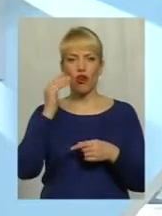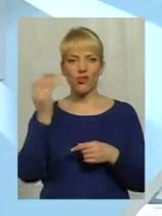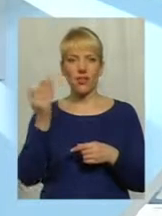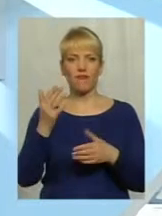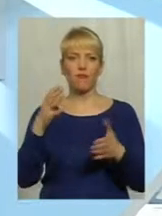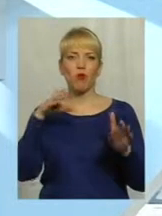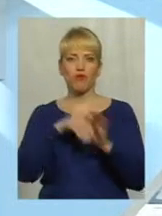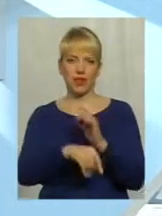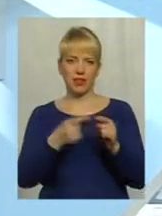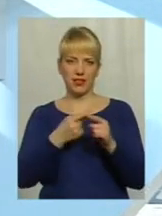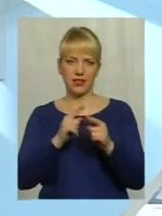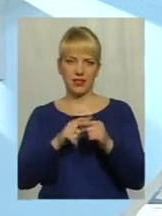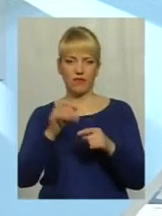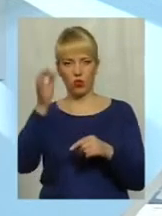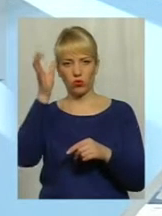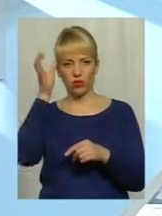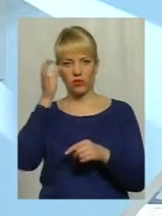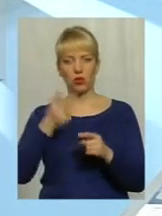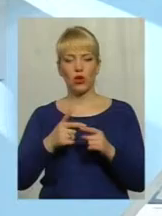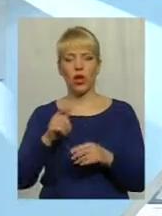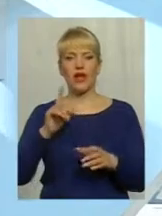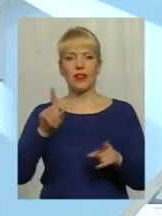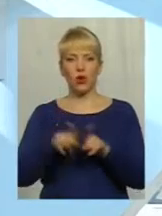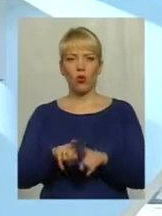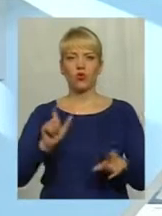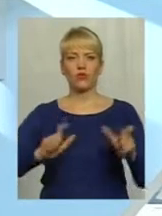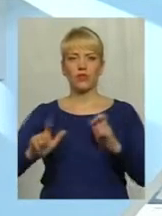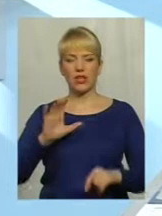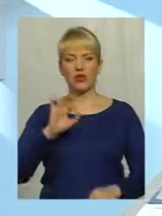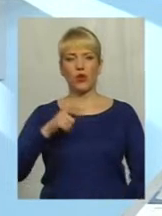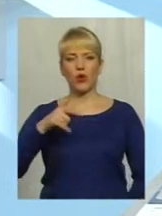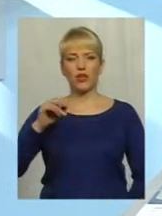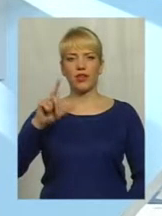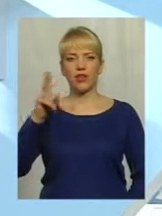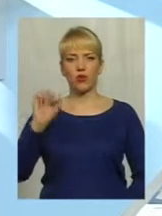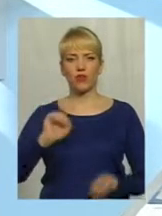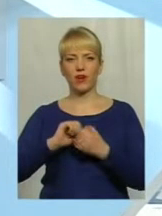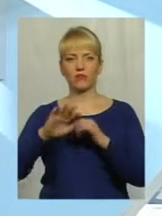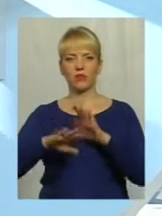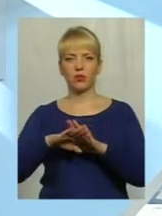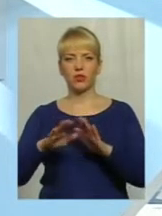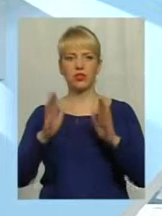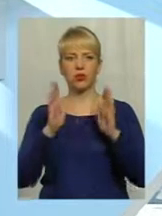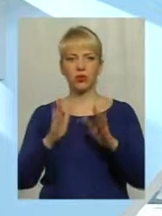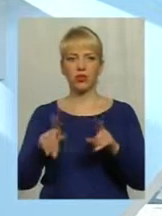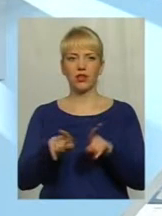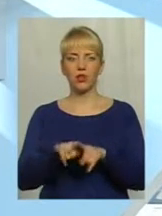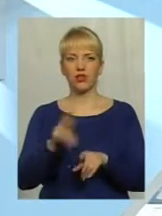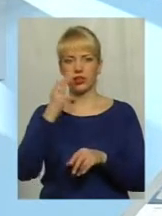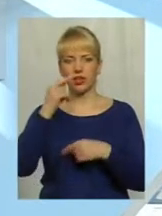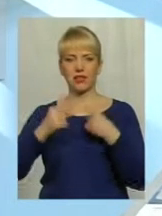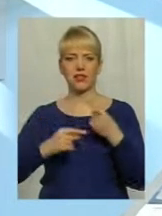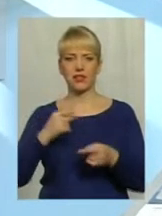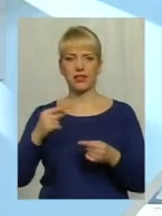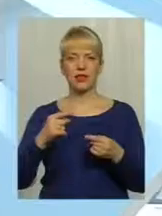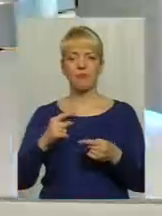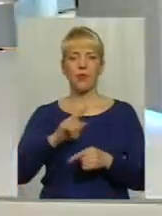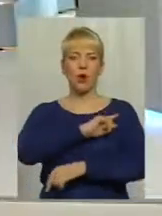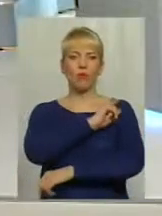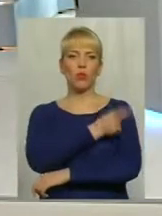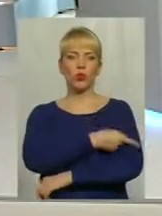в університеті Огієнко, в Амістопедільському педагогічному університеті, буде вже теж традиційна, така